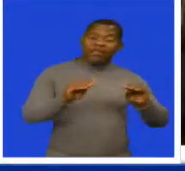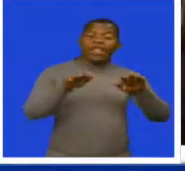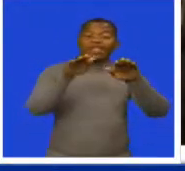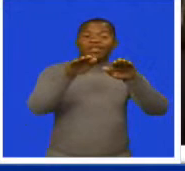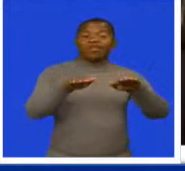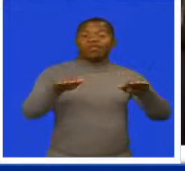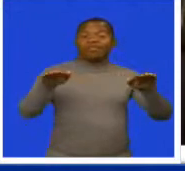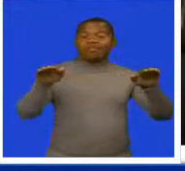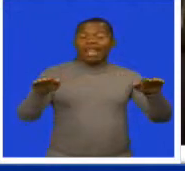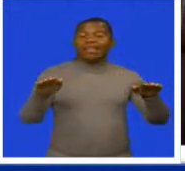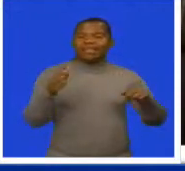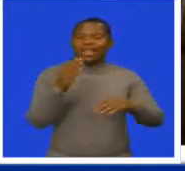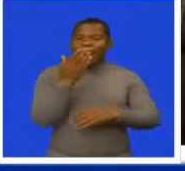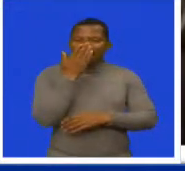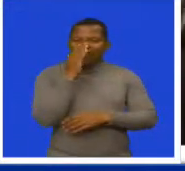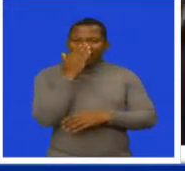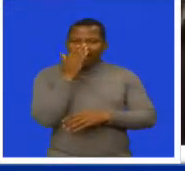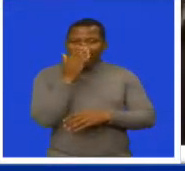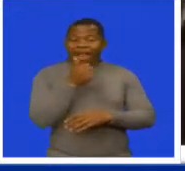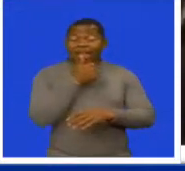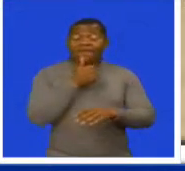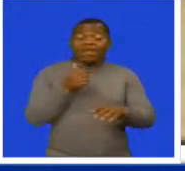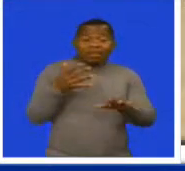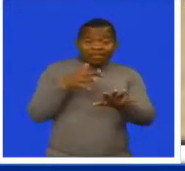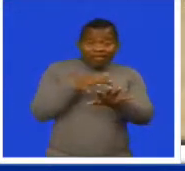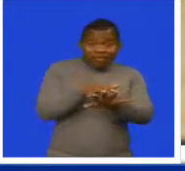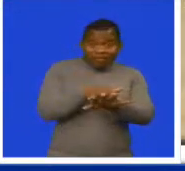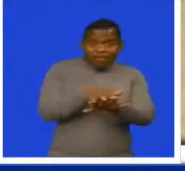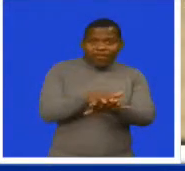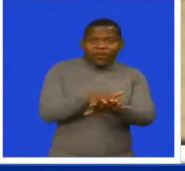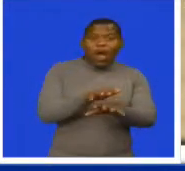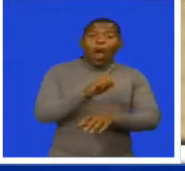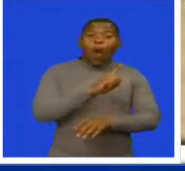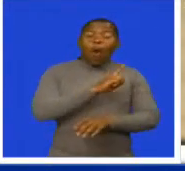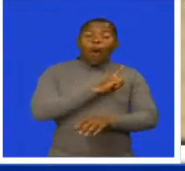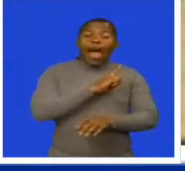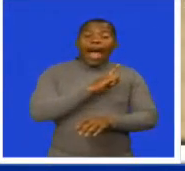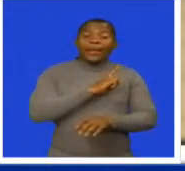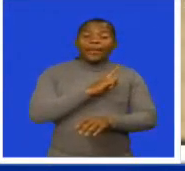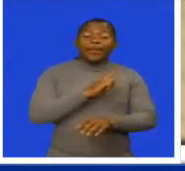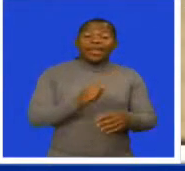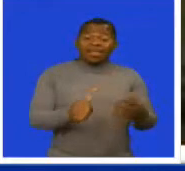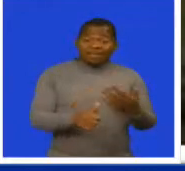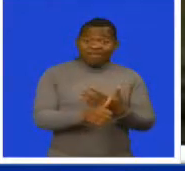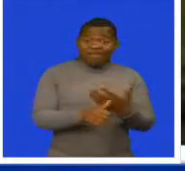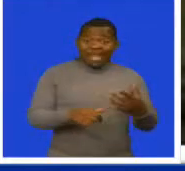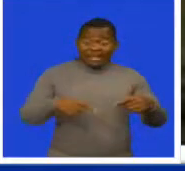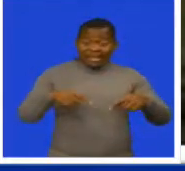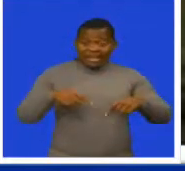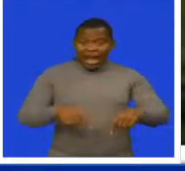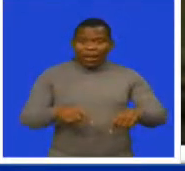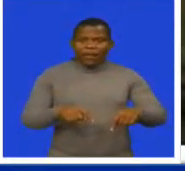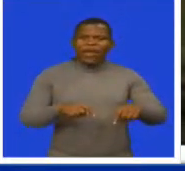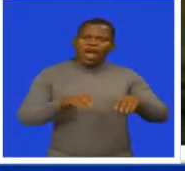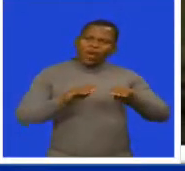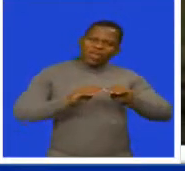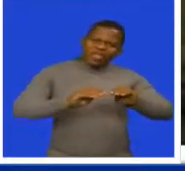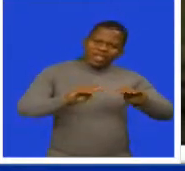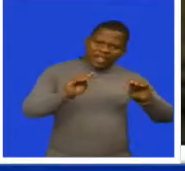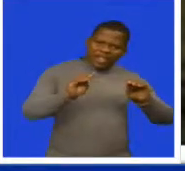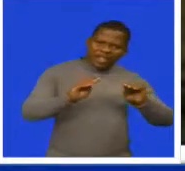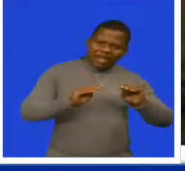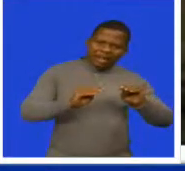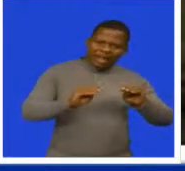loku bekuyingcenye yekugubha inyanga yokufundzisa sive ngebucala lobendeka ngetebuchwepesha umphathi wenkampani